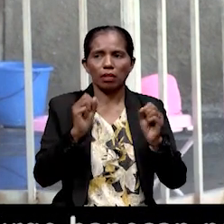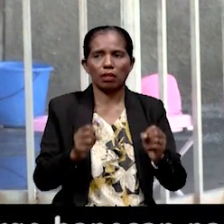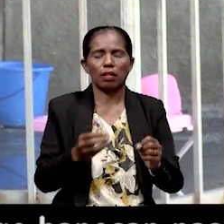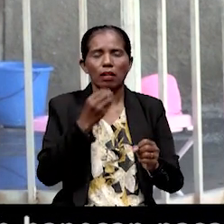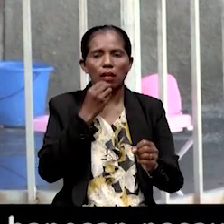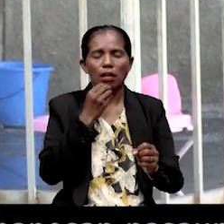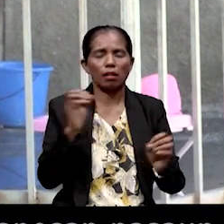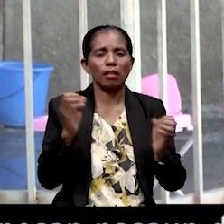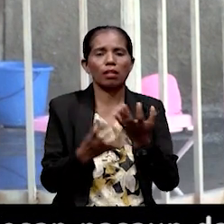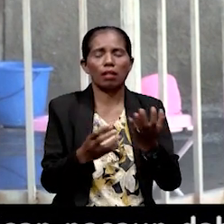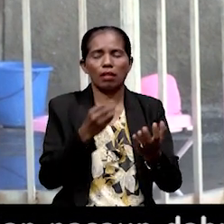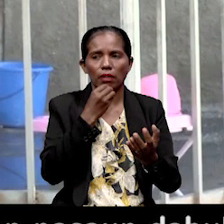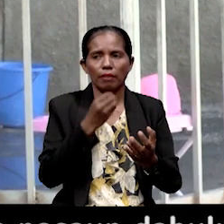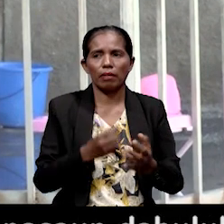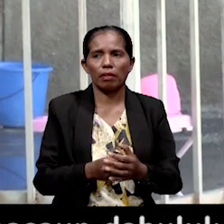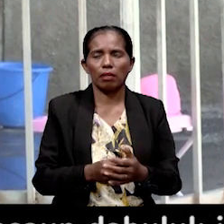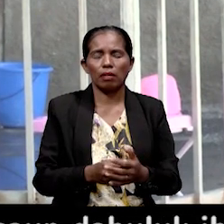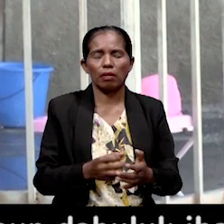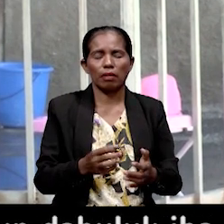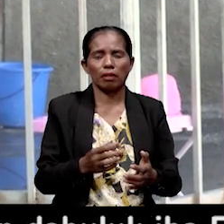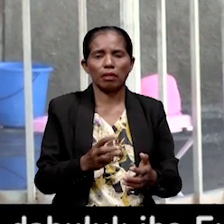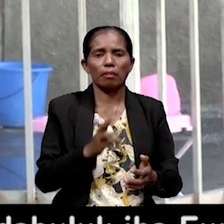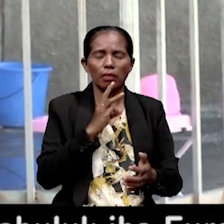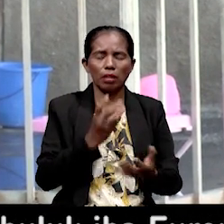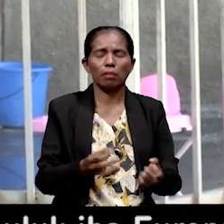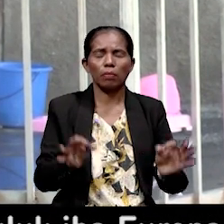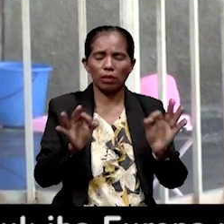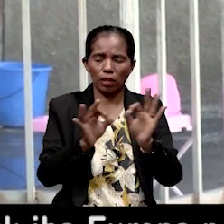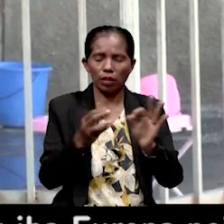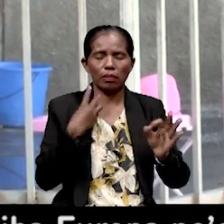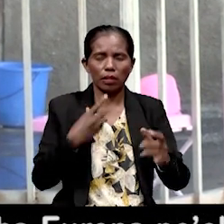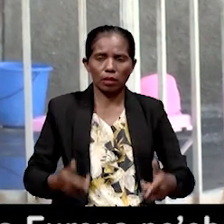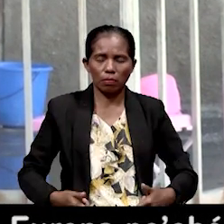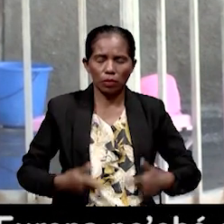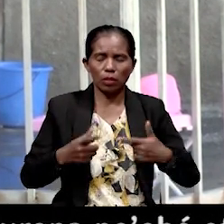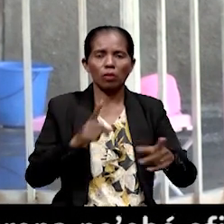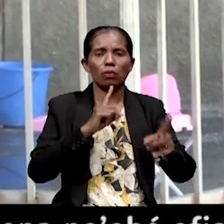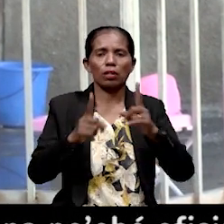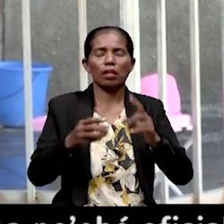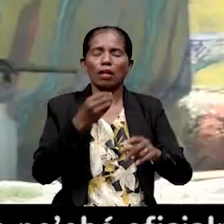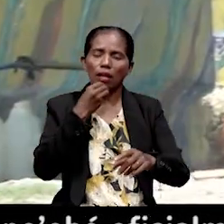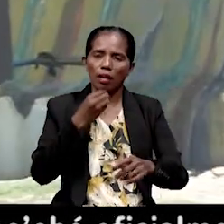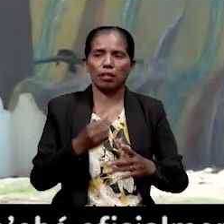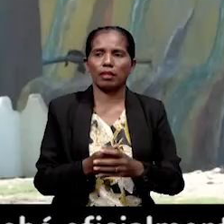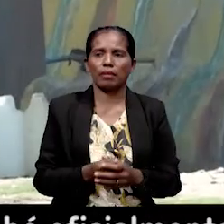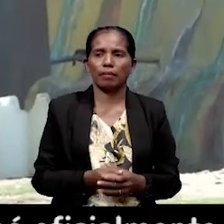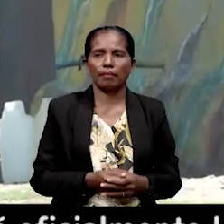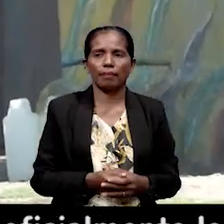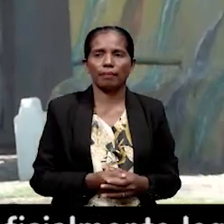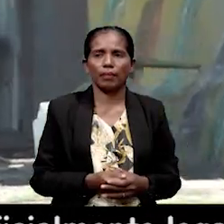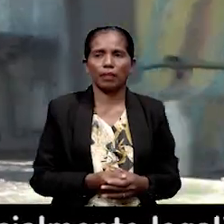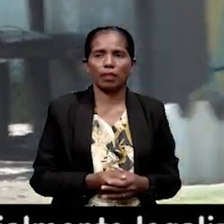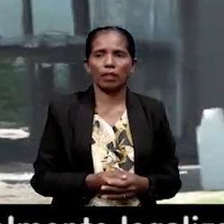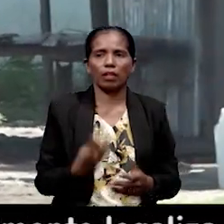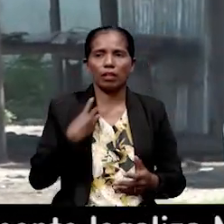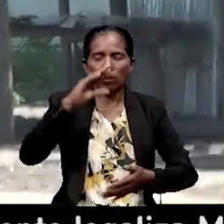ka. Bem importante ba itan mori sa tu kolia, tu mori sa tu ha hemu. Ne itar od be. Itan wan sira